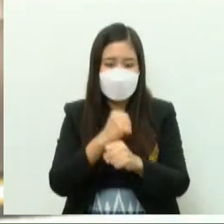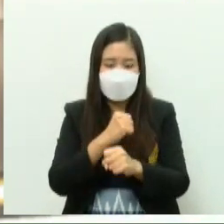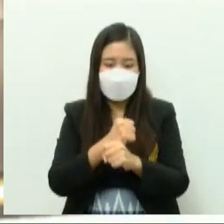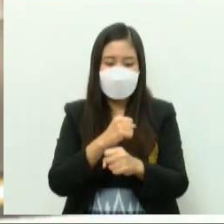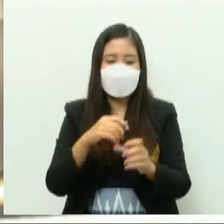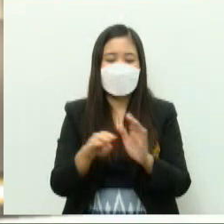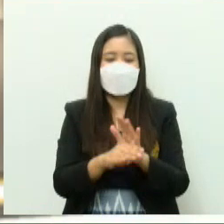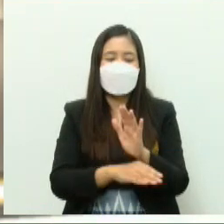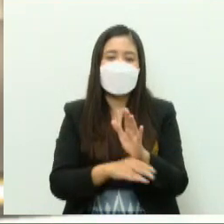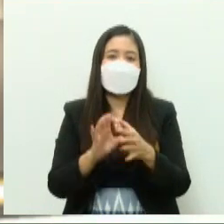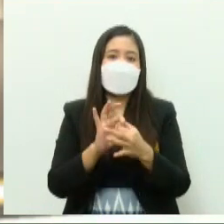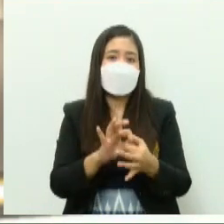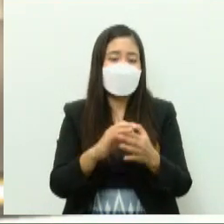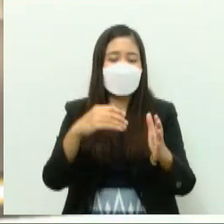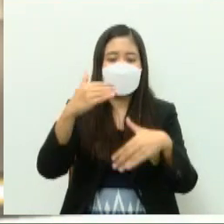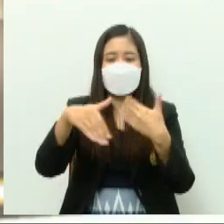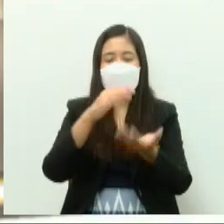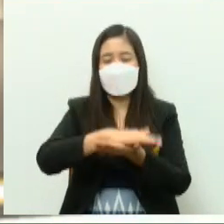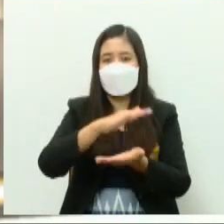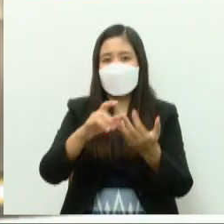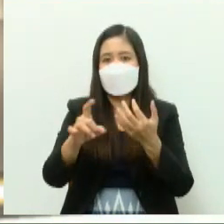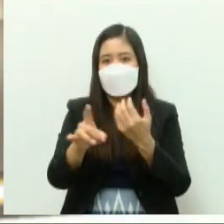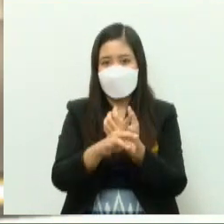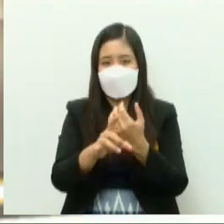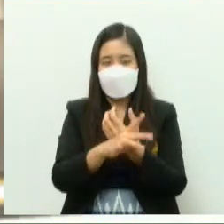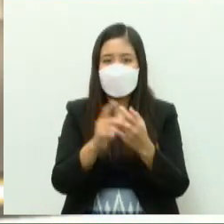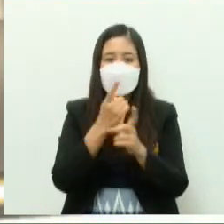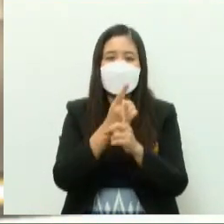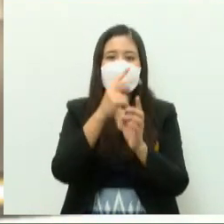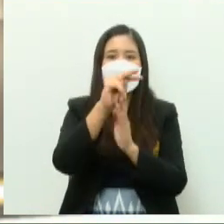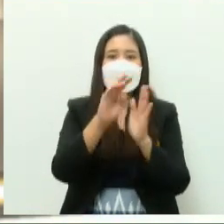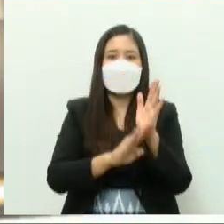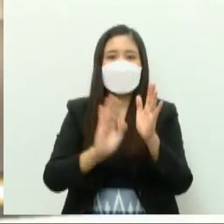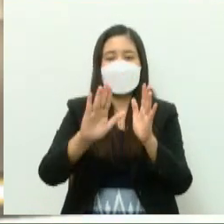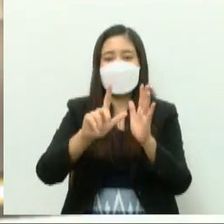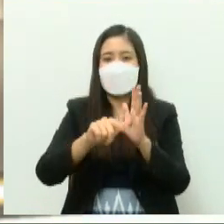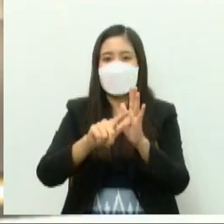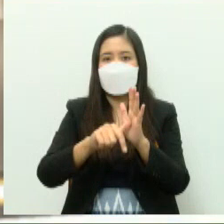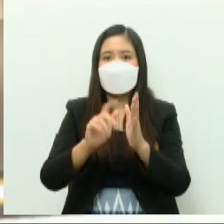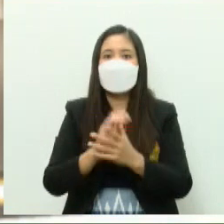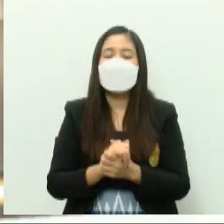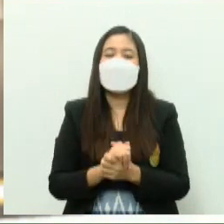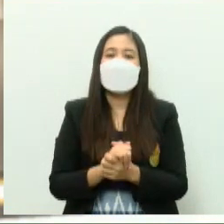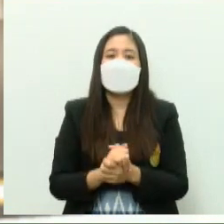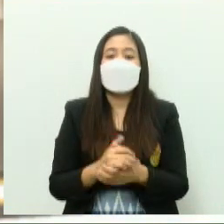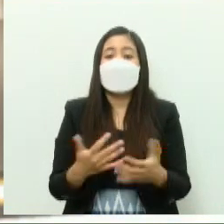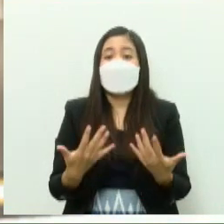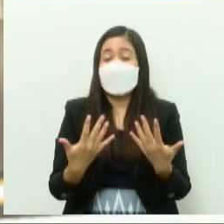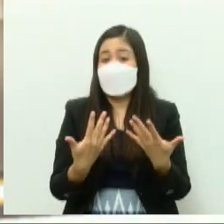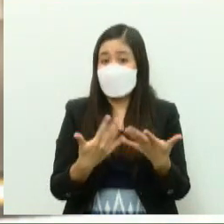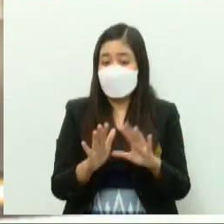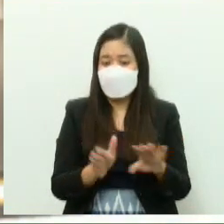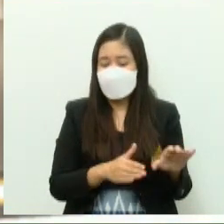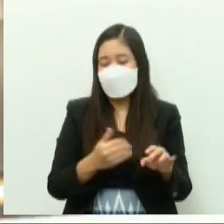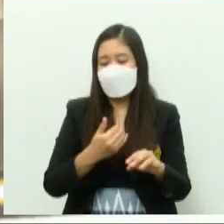ของการพัฒนาโรงเรียนให้เป็นโรงเรียนคุณภาพตามนโยบายของท่านเลขานะครับนอกจากนั้นแล้วในส่วนของการที่จ